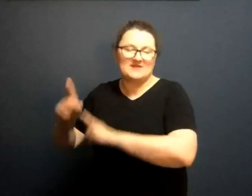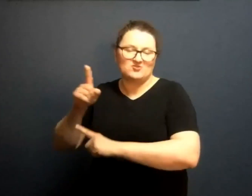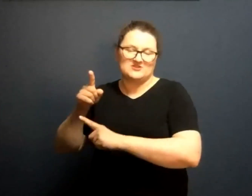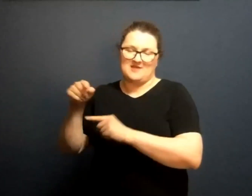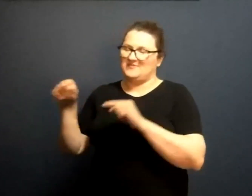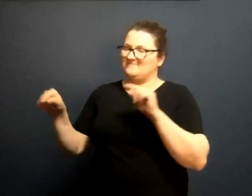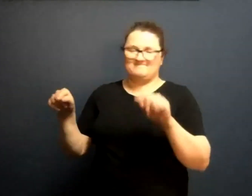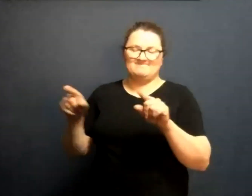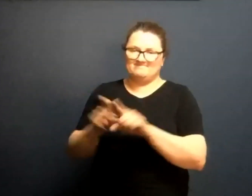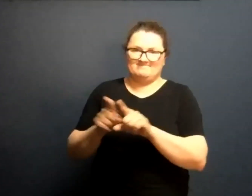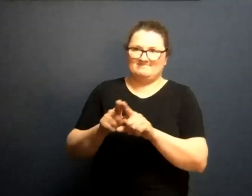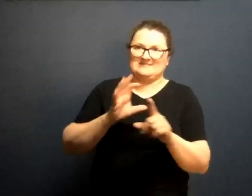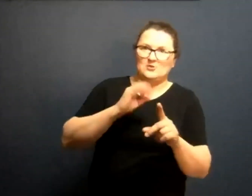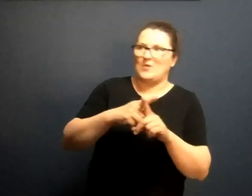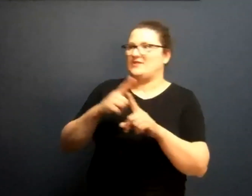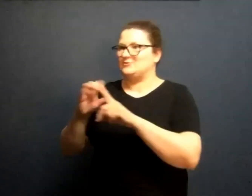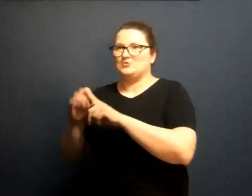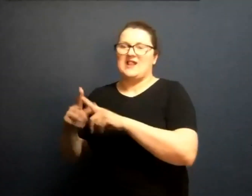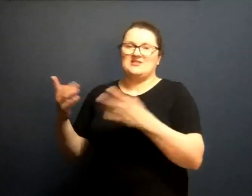pudełko z tabu.